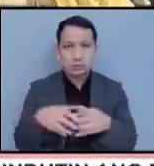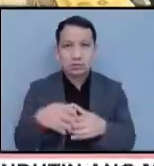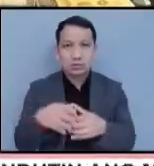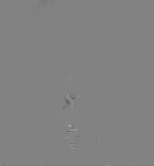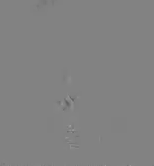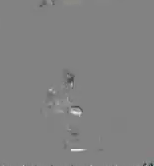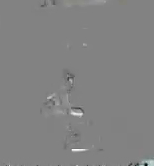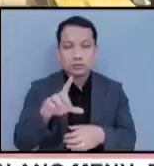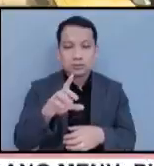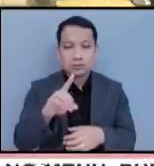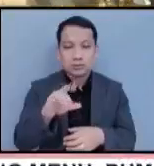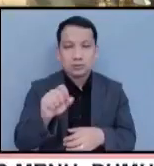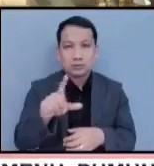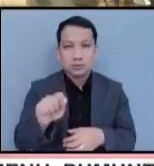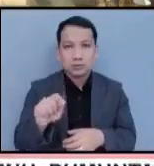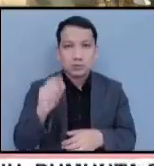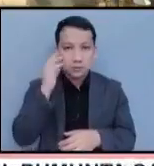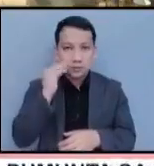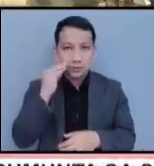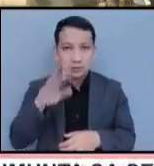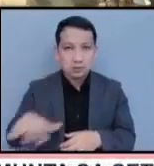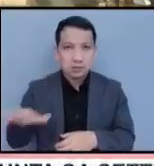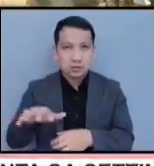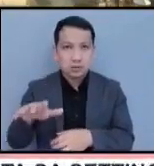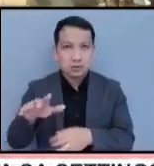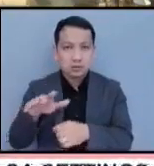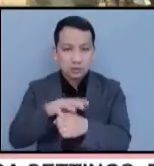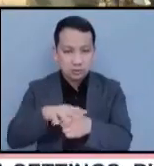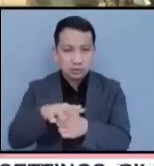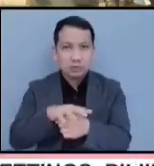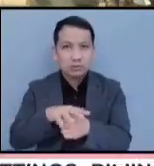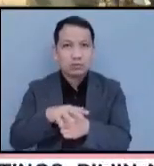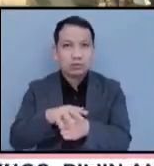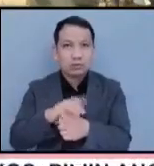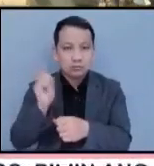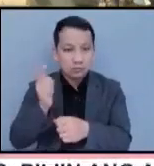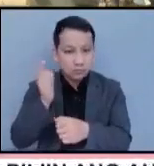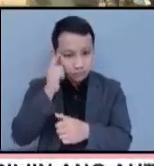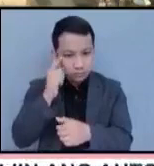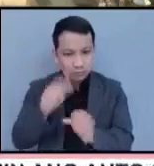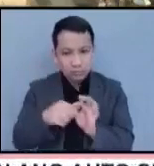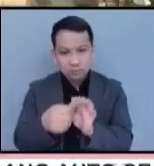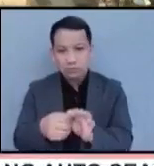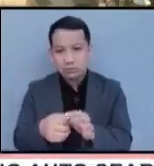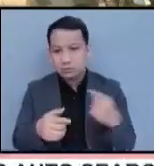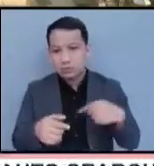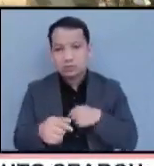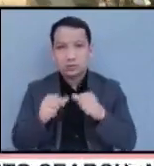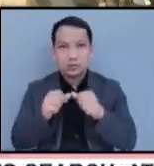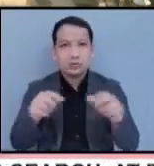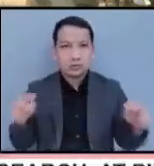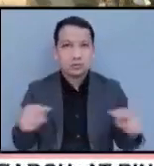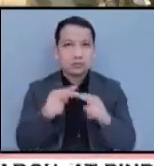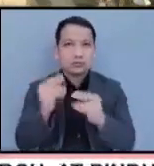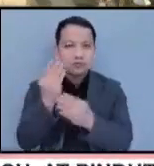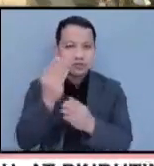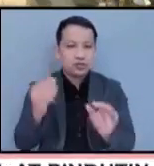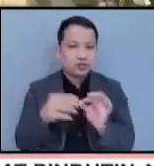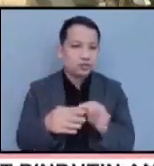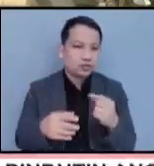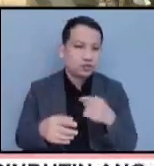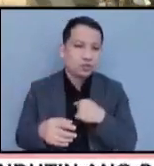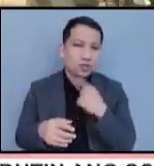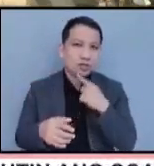the experience of the locals. Dahil tuloy-tuloy ang pag-aalboruto ng bulkan, wala pang katiyakan kung hanggang kailan mananatili ang mga